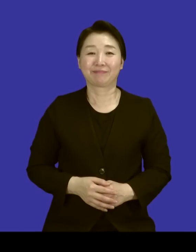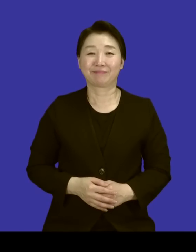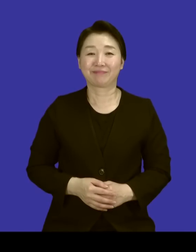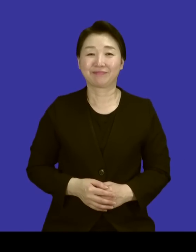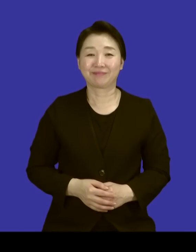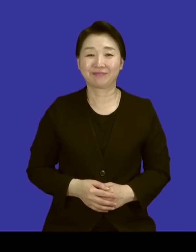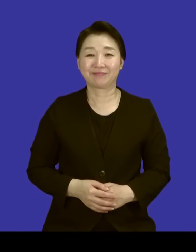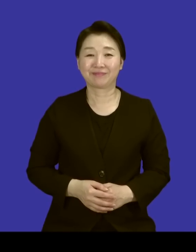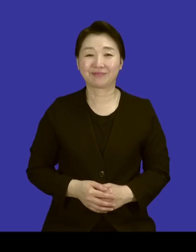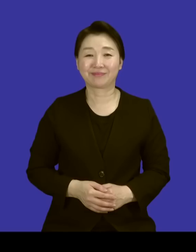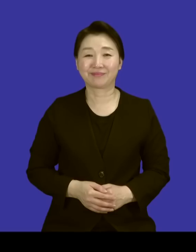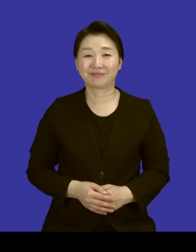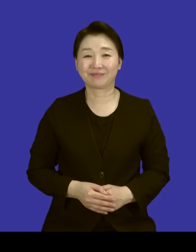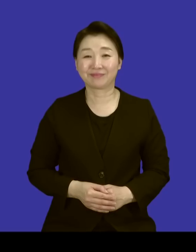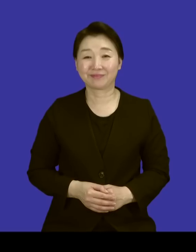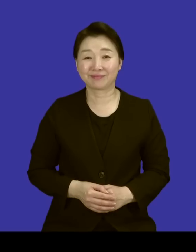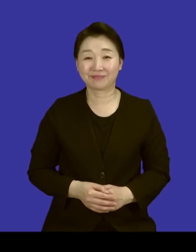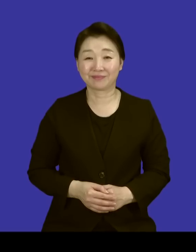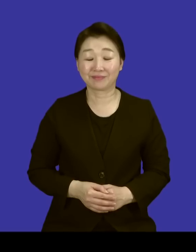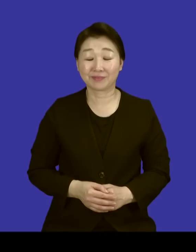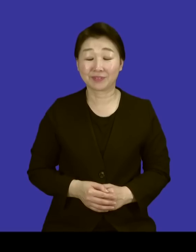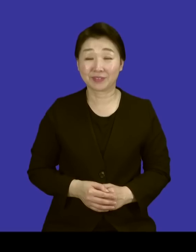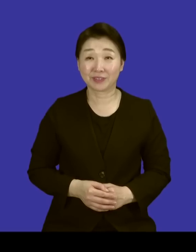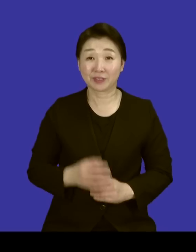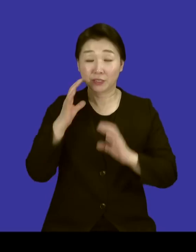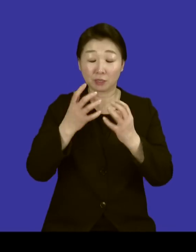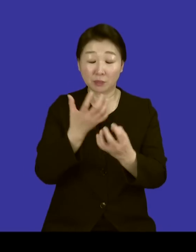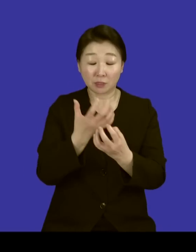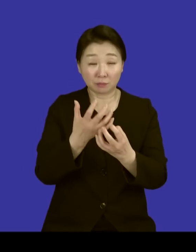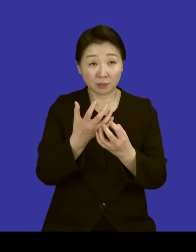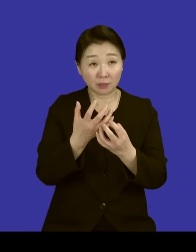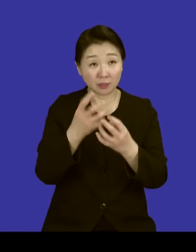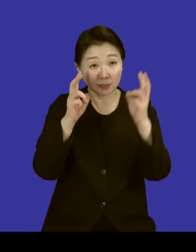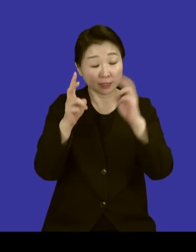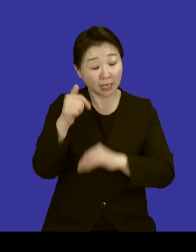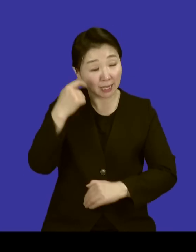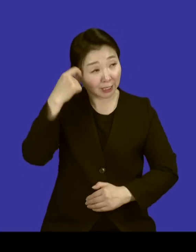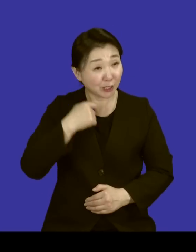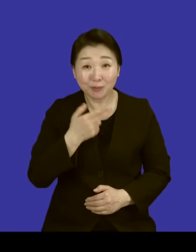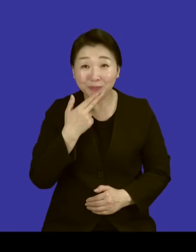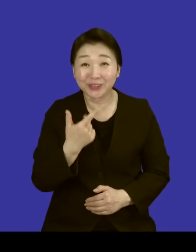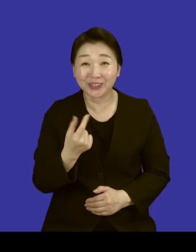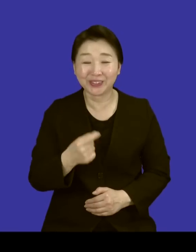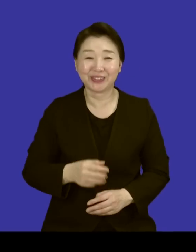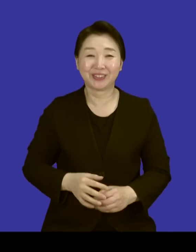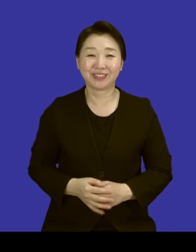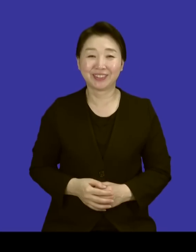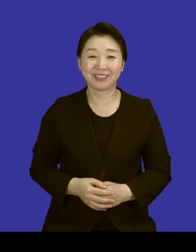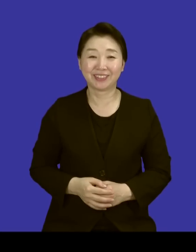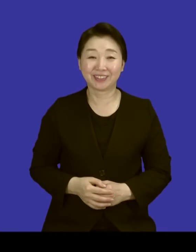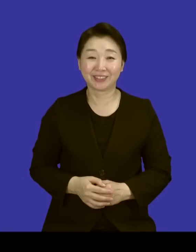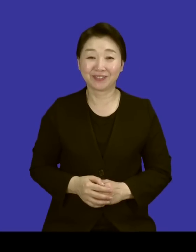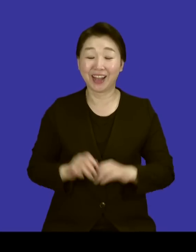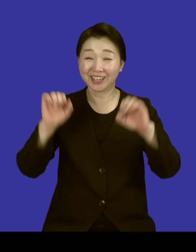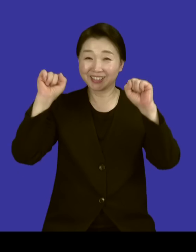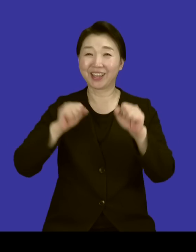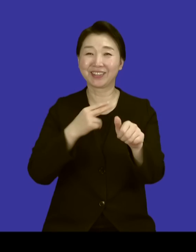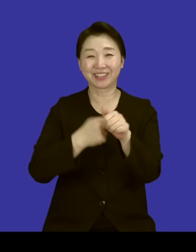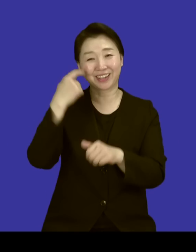예, 반갑습니다. 예. 네. 김치찌개집 사장님 느낌은 안 나시는데. 네. 체육 선생님